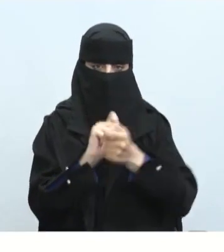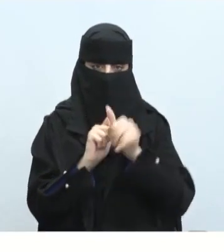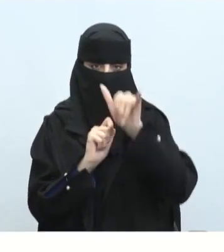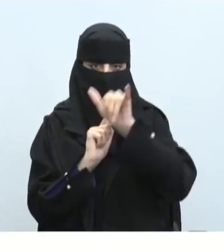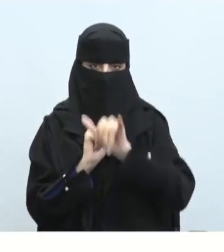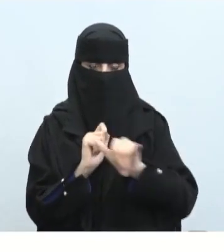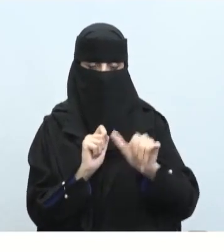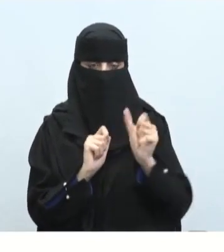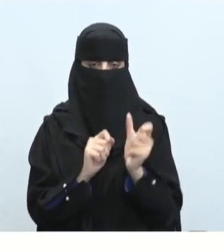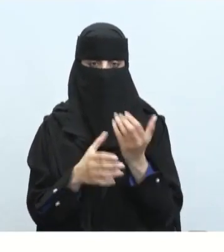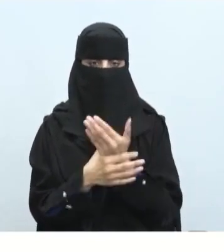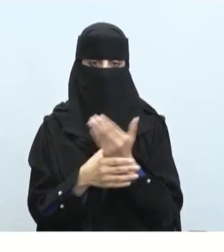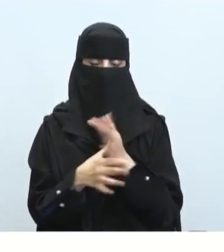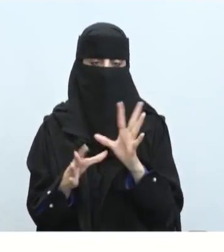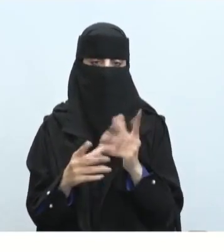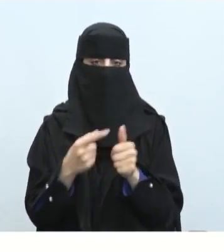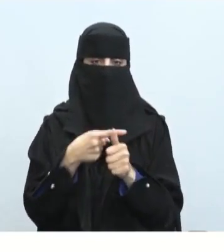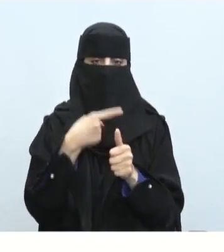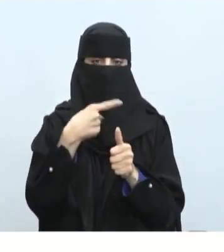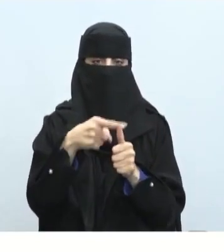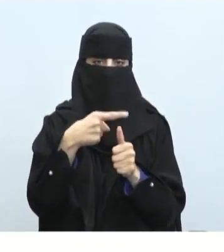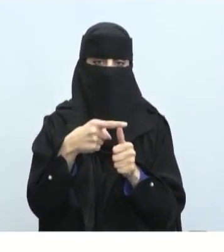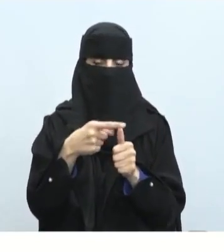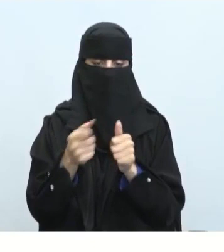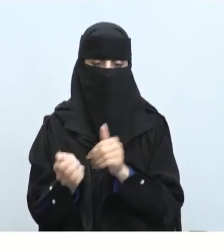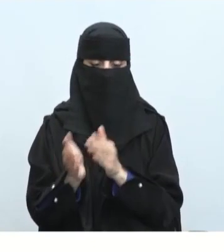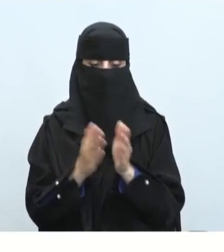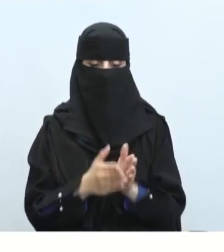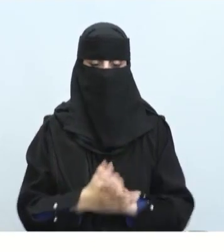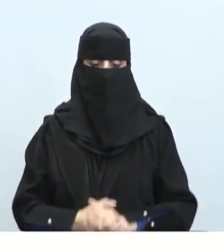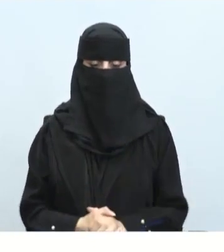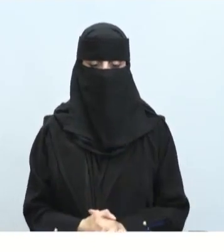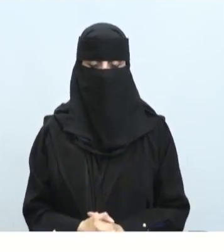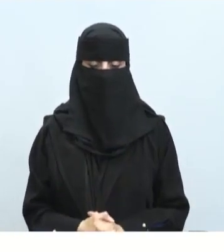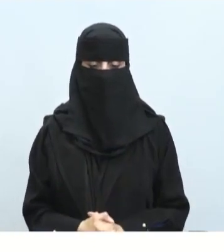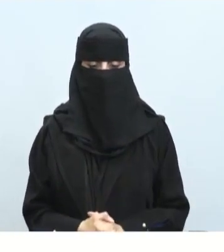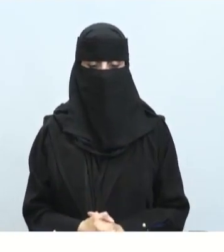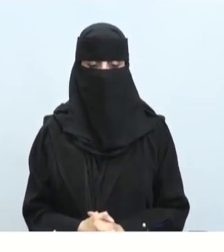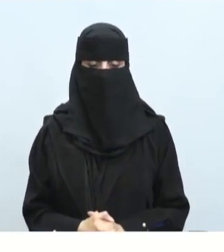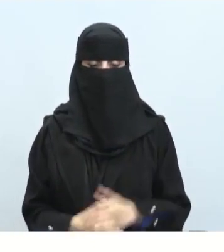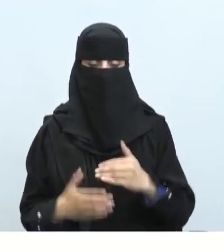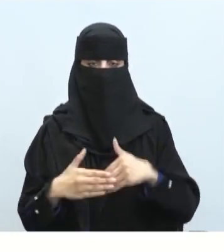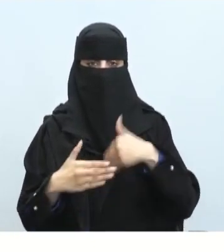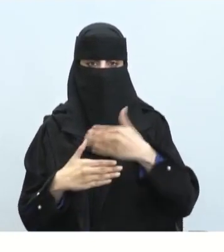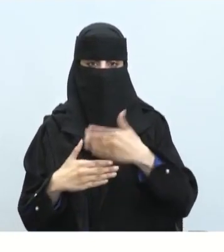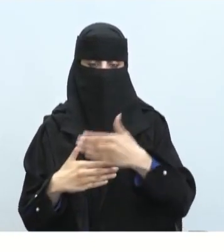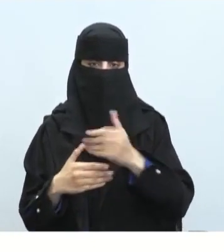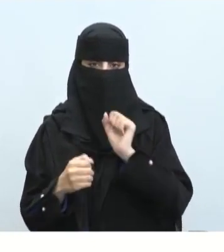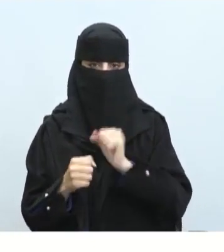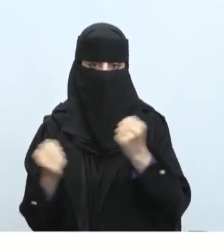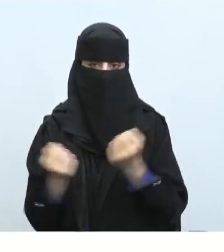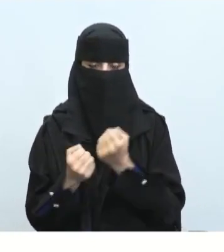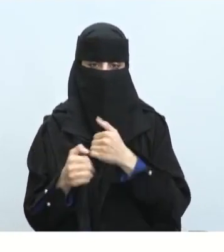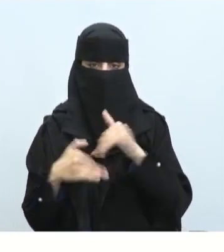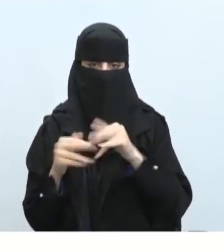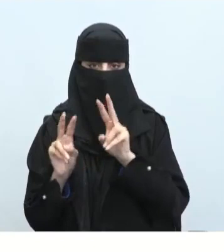بدلا من المثقفون نكمل حل بقيه التدريب بنفس الطريقه